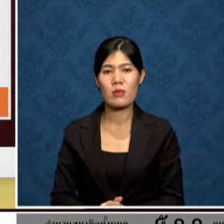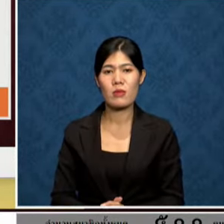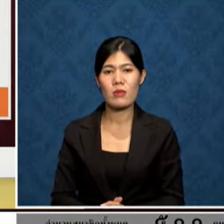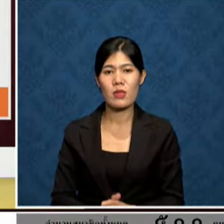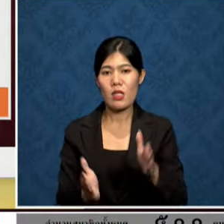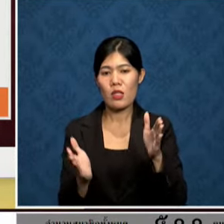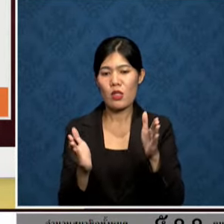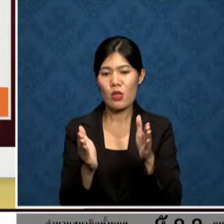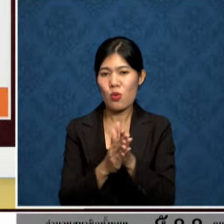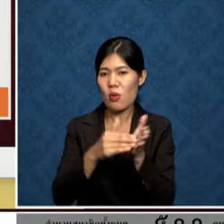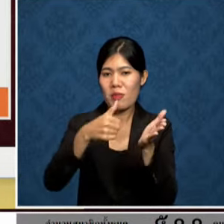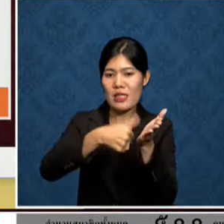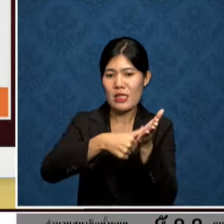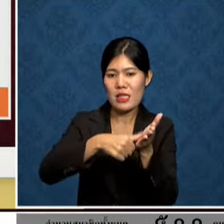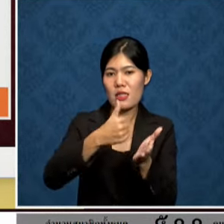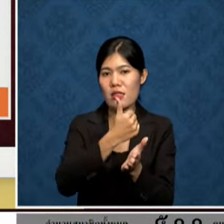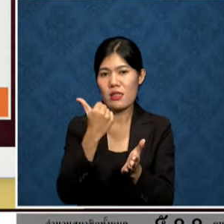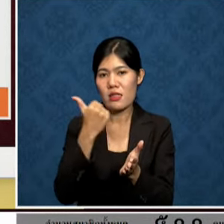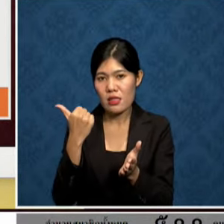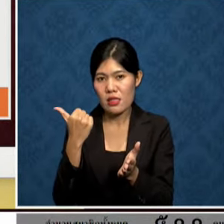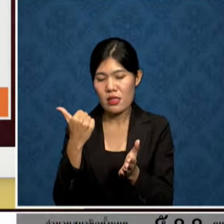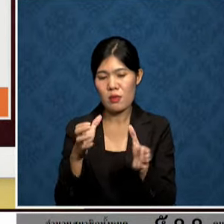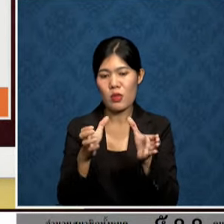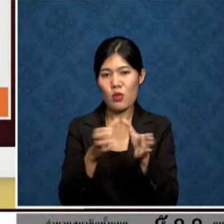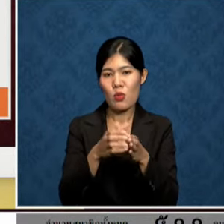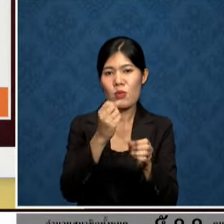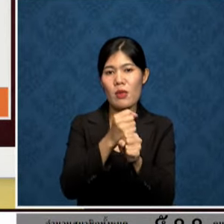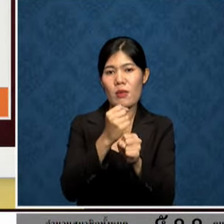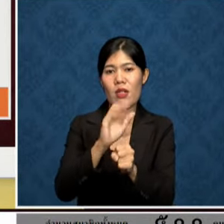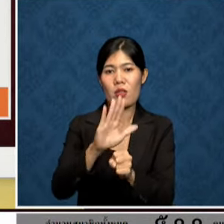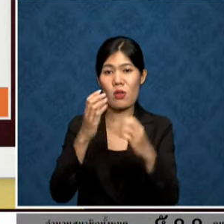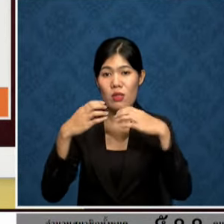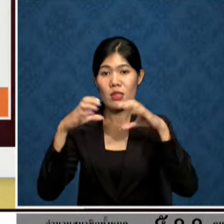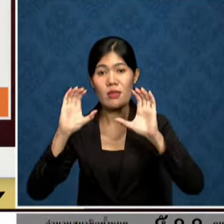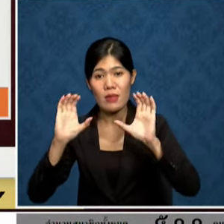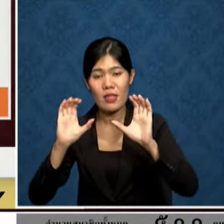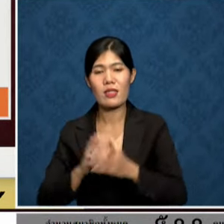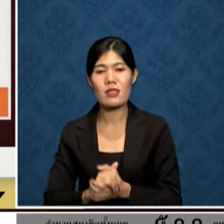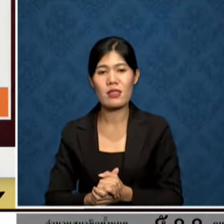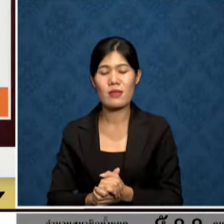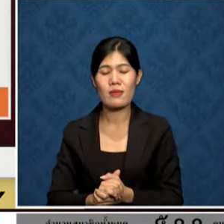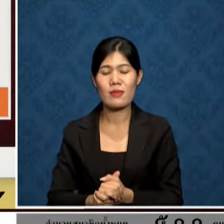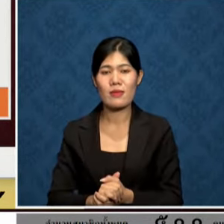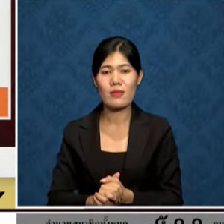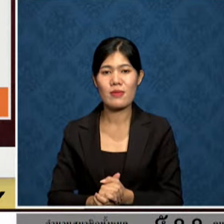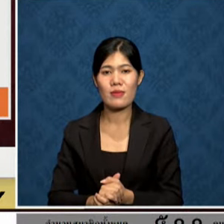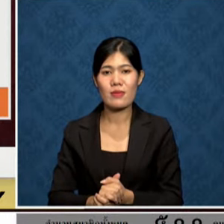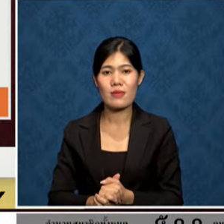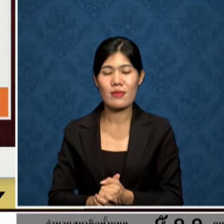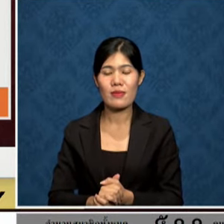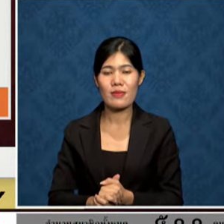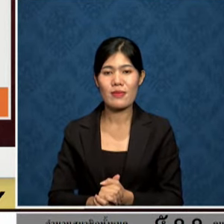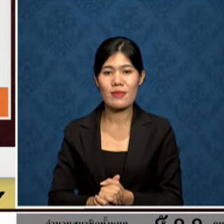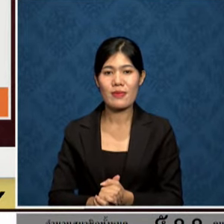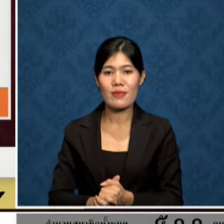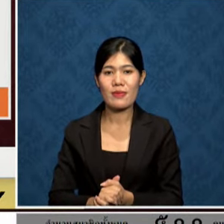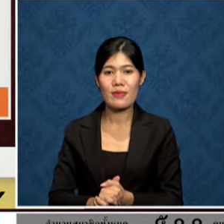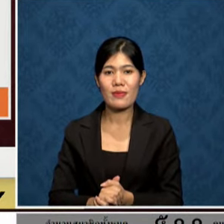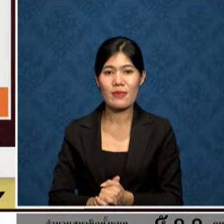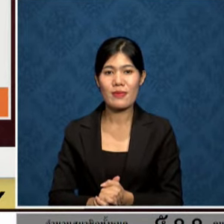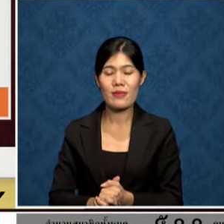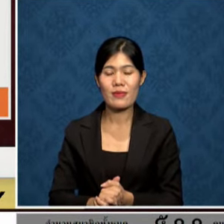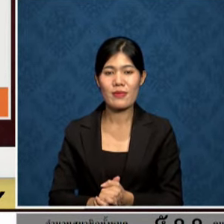พาระนี้อื่นๆของพวพวกเอ่อหน่วยงานของรัฐรัฐวิสาหกิจอื่นๆด้วยนะคะว่าต้องไม่เกินเท่าไหร่นะคะแต่ว่าเป็นตัวนึงค่ะที่